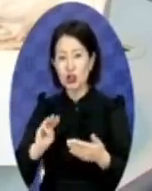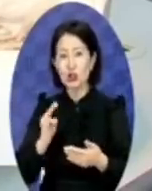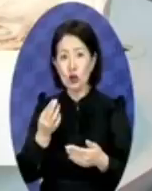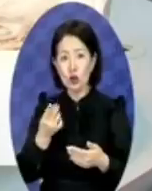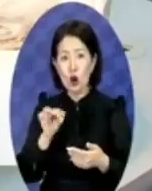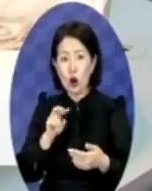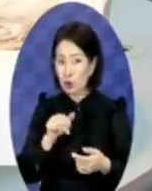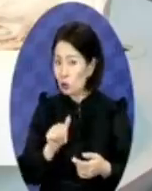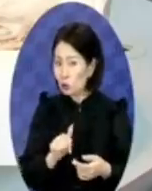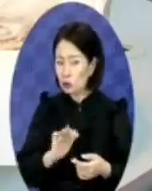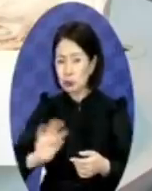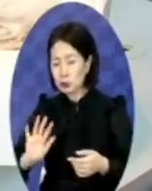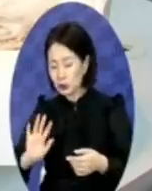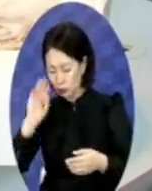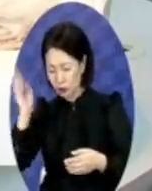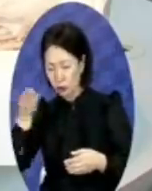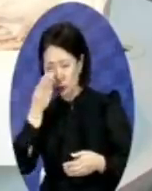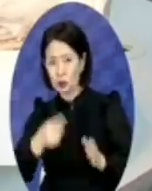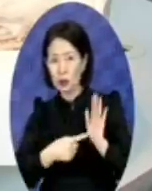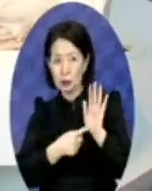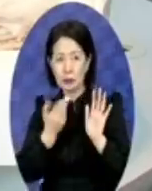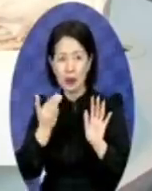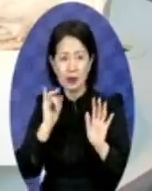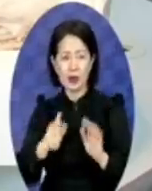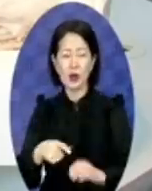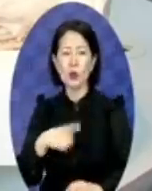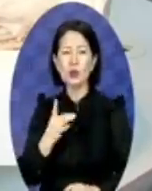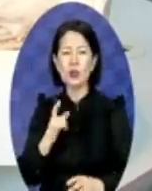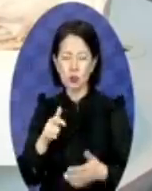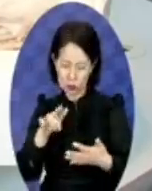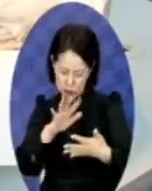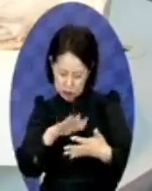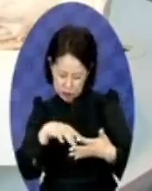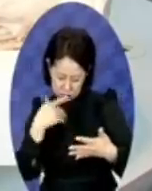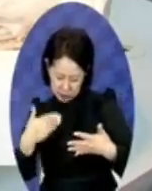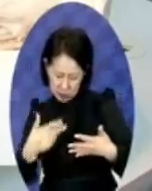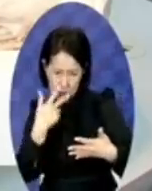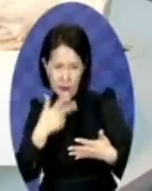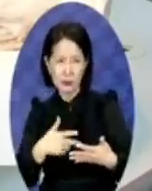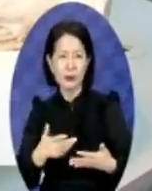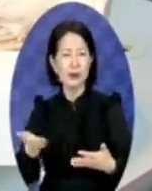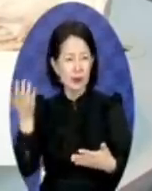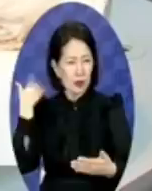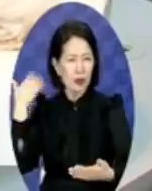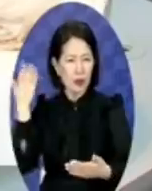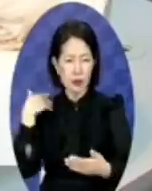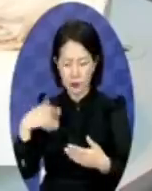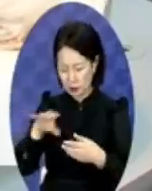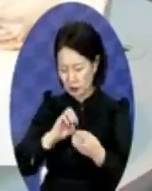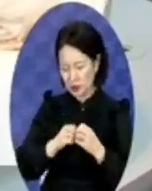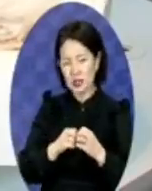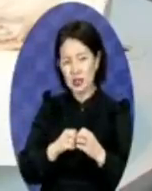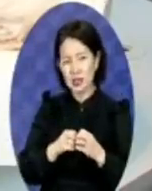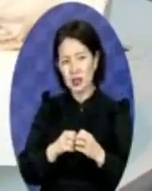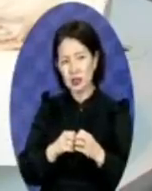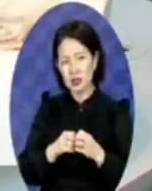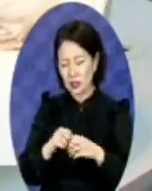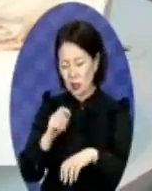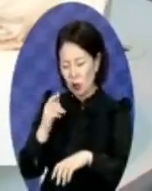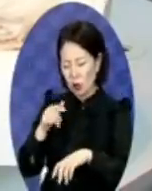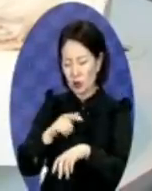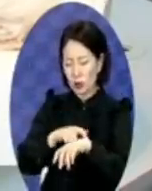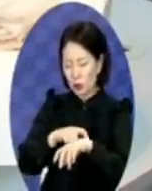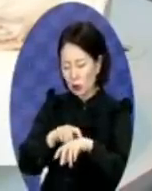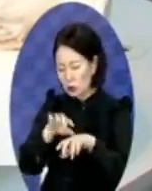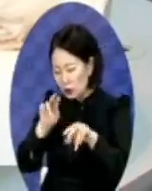үгүй юу гэдгийг тодорхойлдог байгаа. Тэгэхээр энэ үлг төрлийн хувьд л бол тухайн яг бидний хийгдэх одоо цаг хугацаа